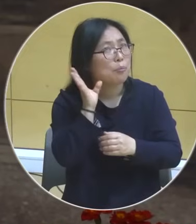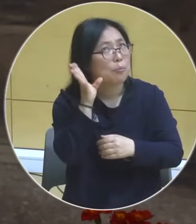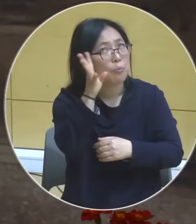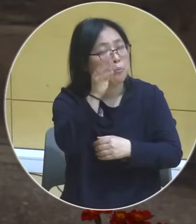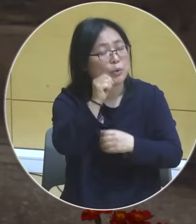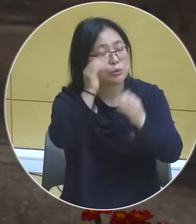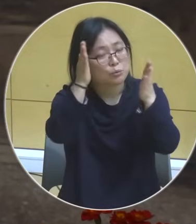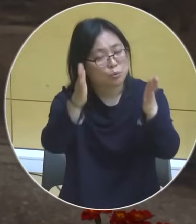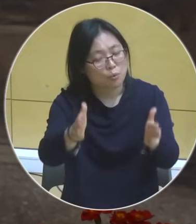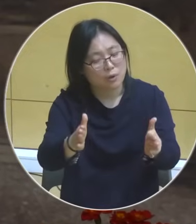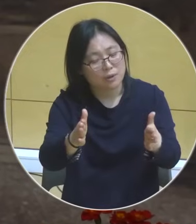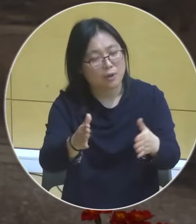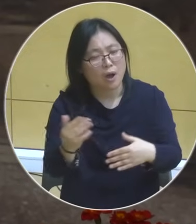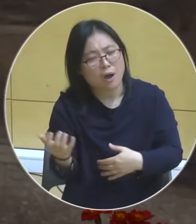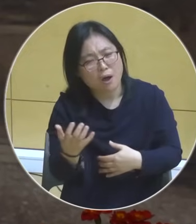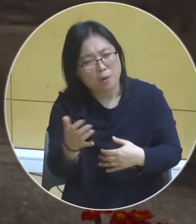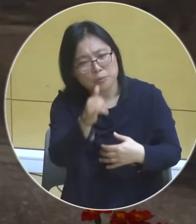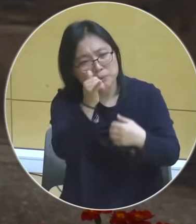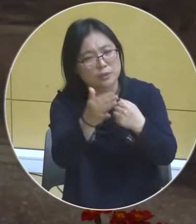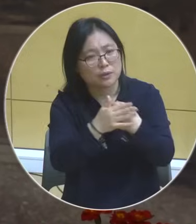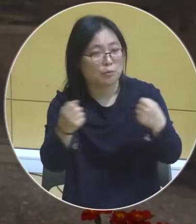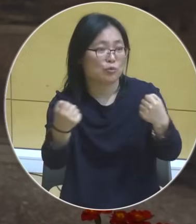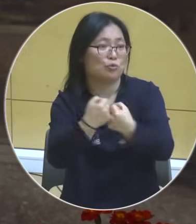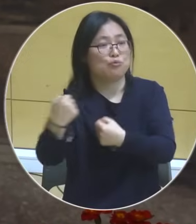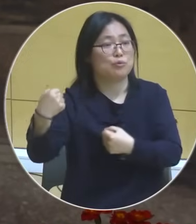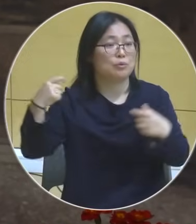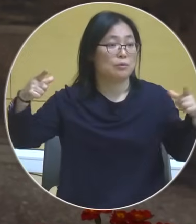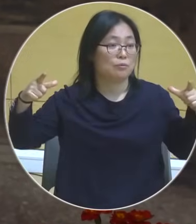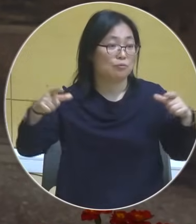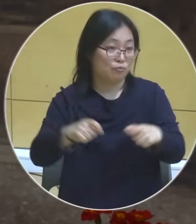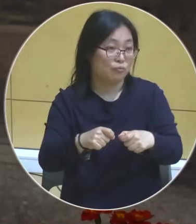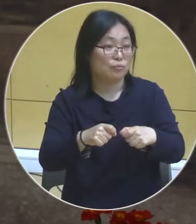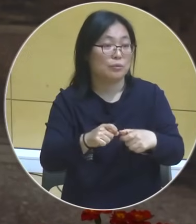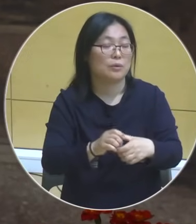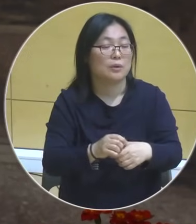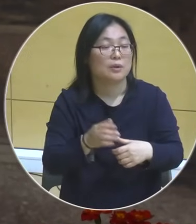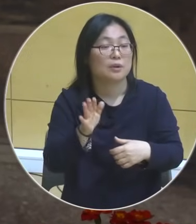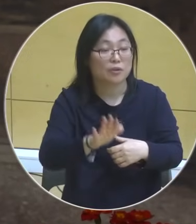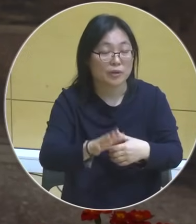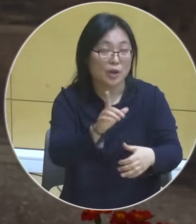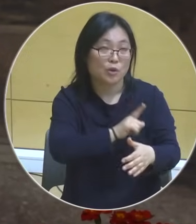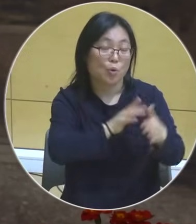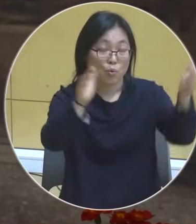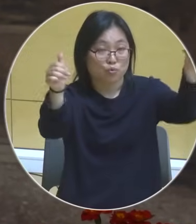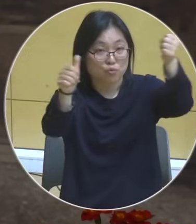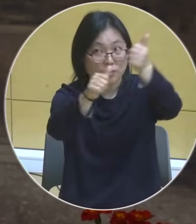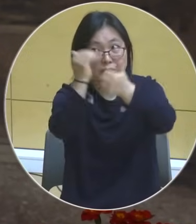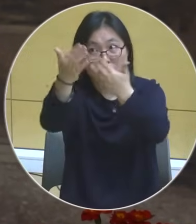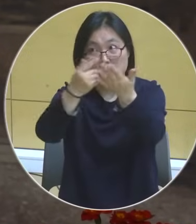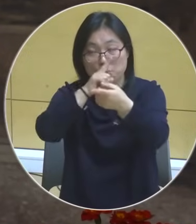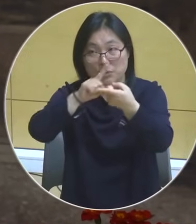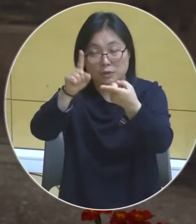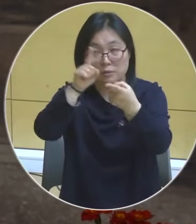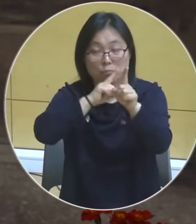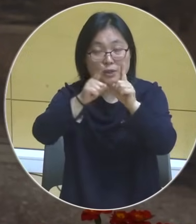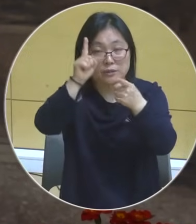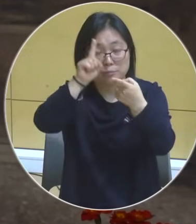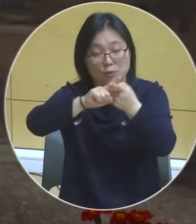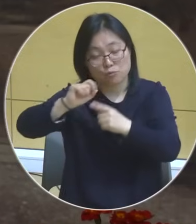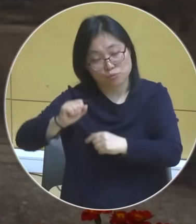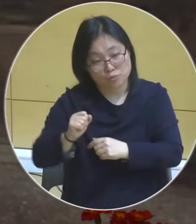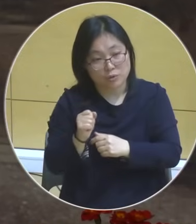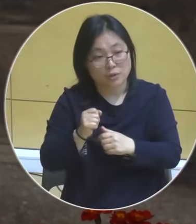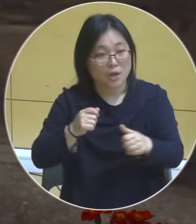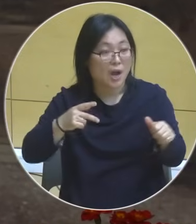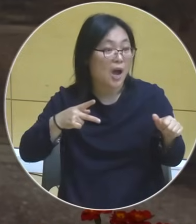고통과 아픔이 있기 때문에 전투력을 엄청나게 상실한 겁니다. 그러나 바로 이 여호수아는 하나님 말씀에 순종했습니다. 이 할례를